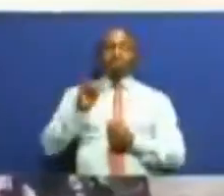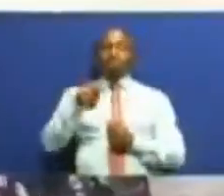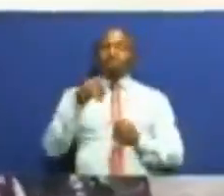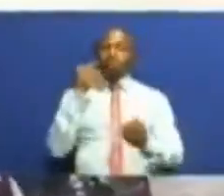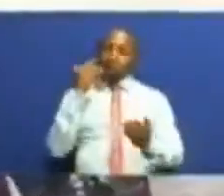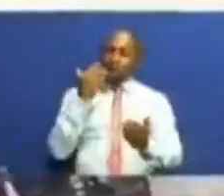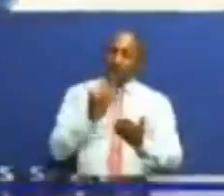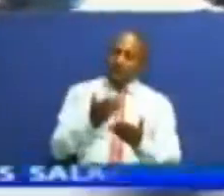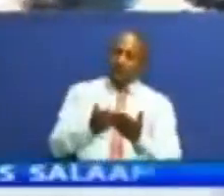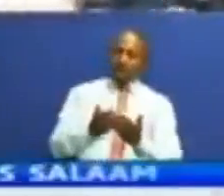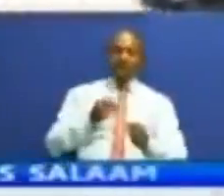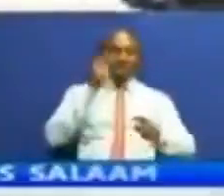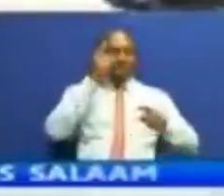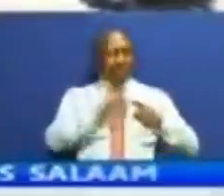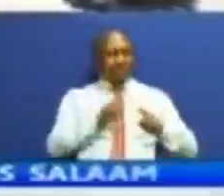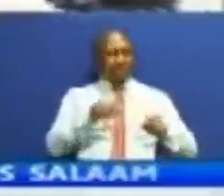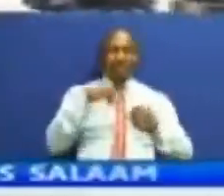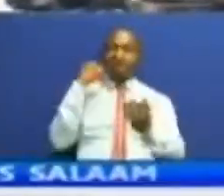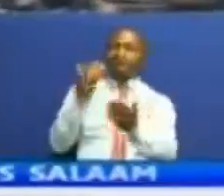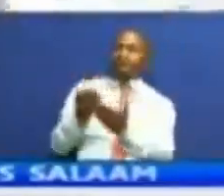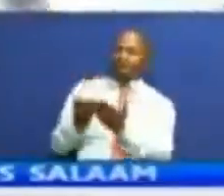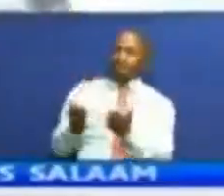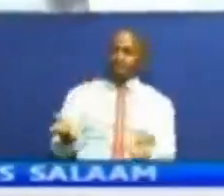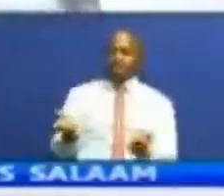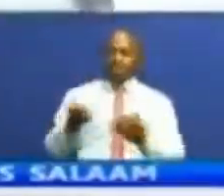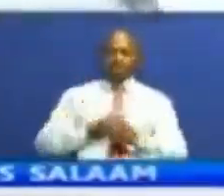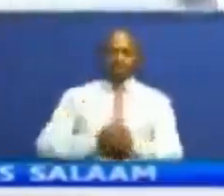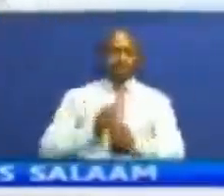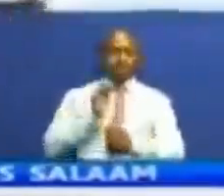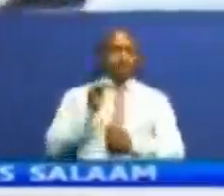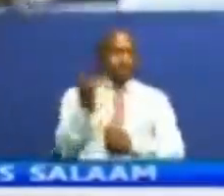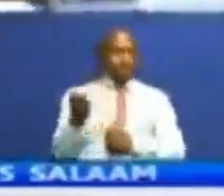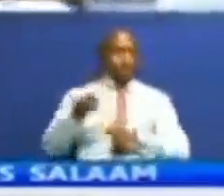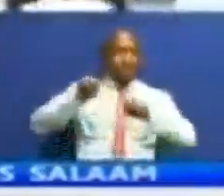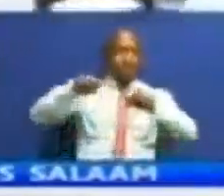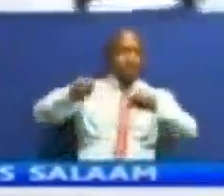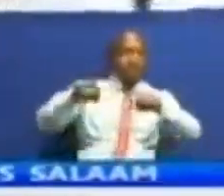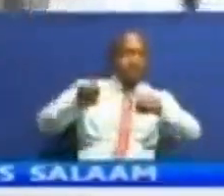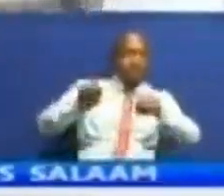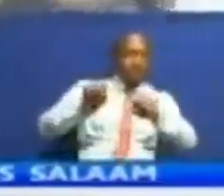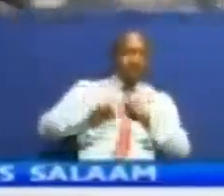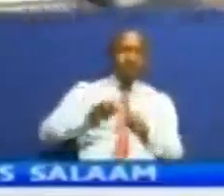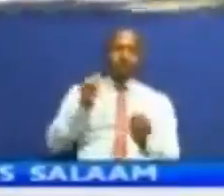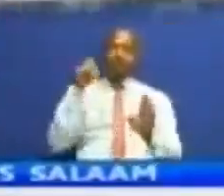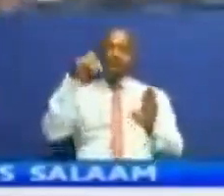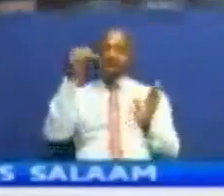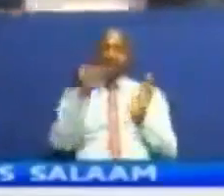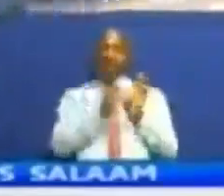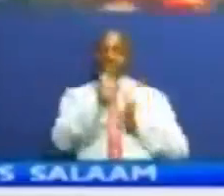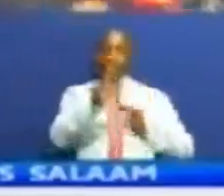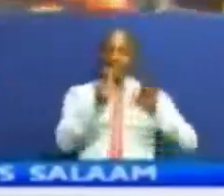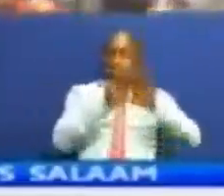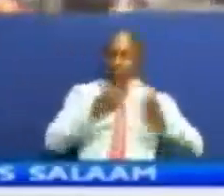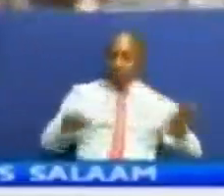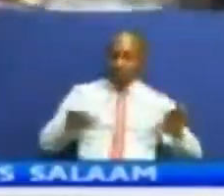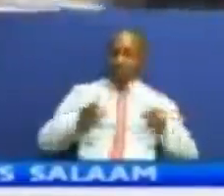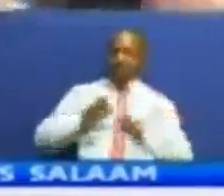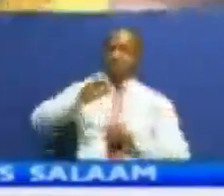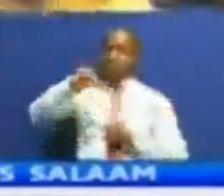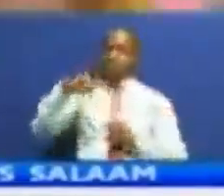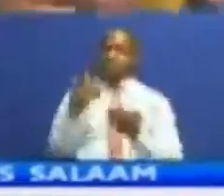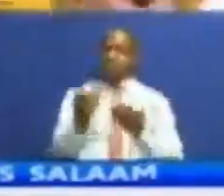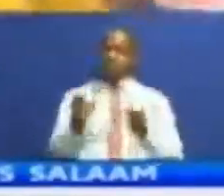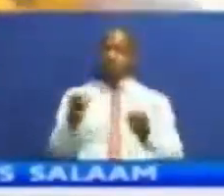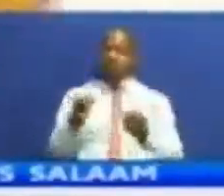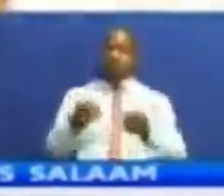haraka, ingawa ni hatari lakini ni wa haraka zaidi. Usafiri huu wa bodaboda una sheria zake za usalama. Je, uvaaji